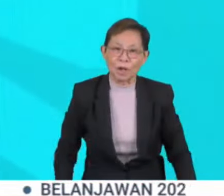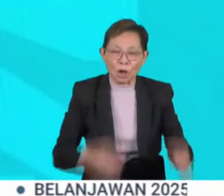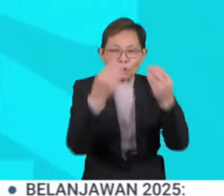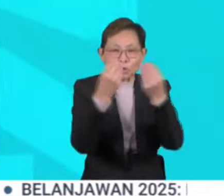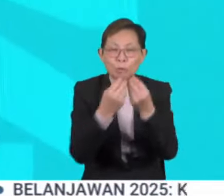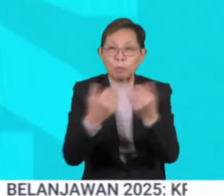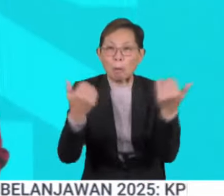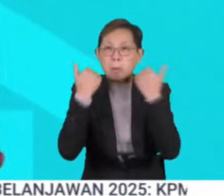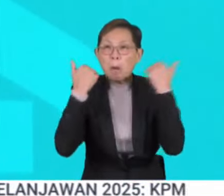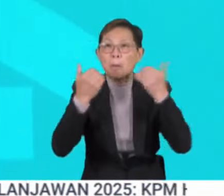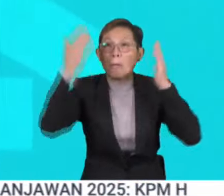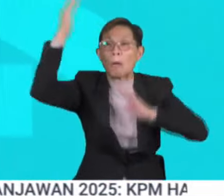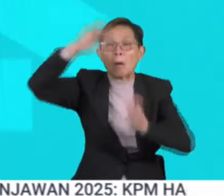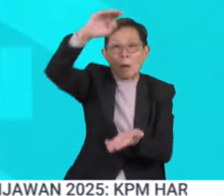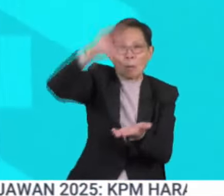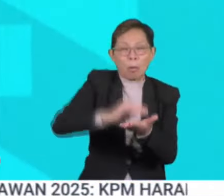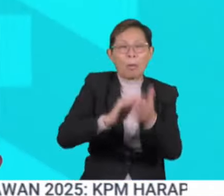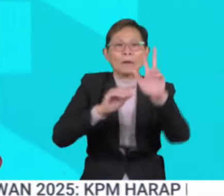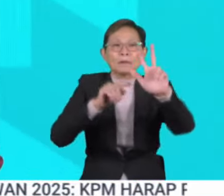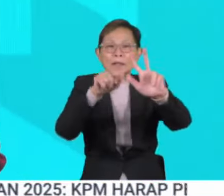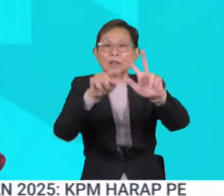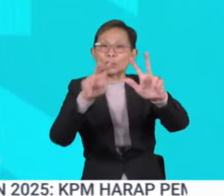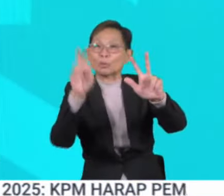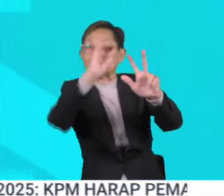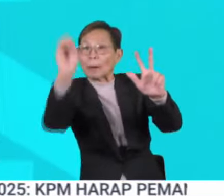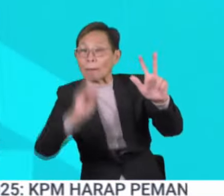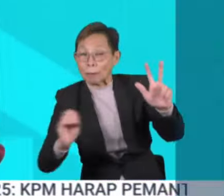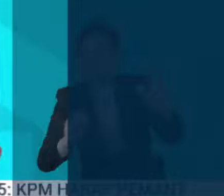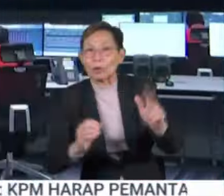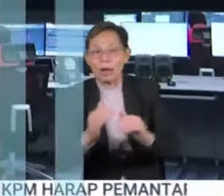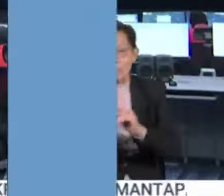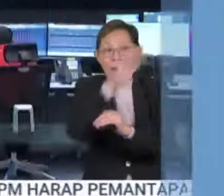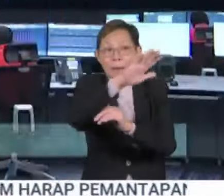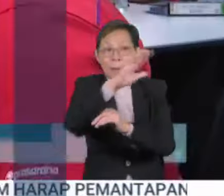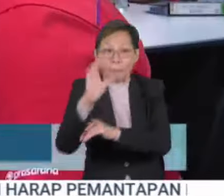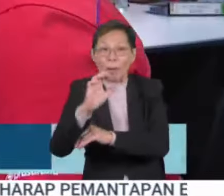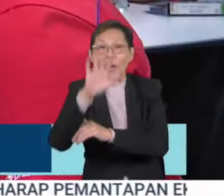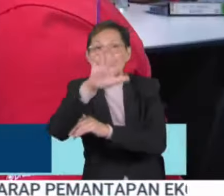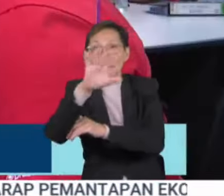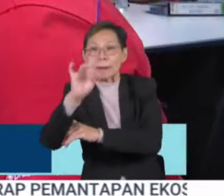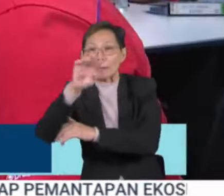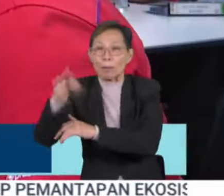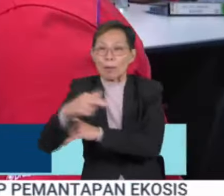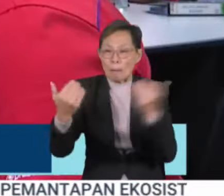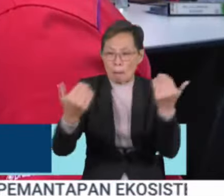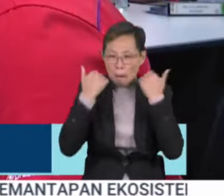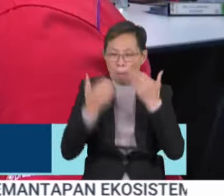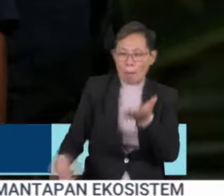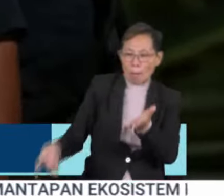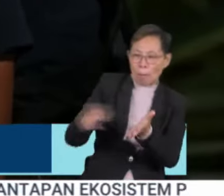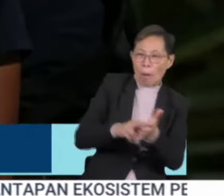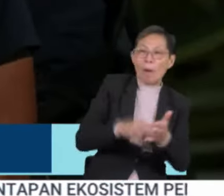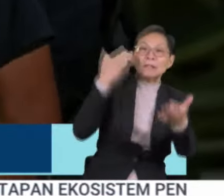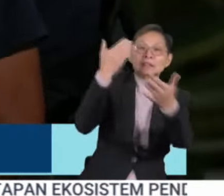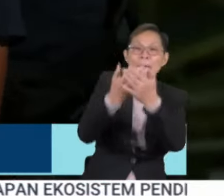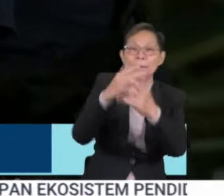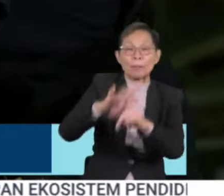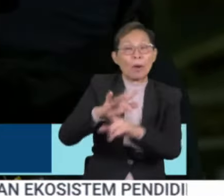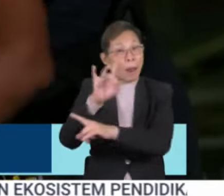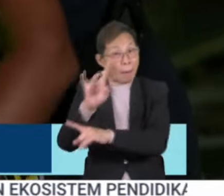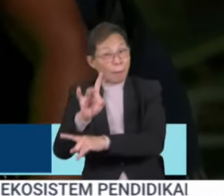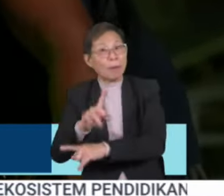Kadar pengangguran di negara ini susut kepada 3.2%. Lebih 558,000 penganggur dicatat setakat Ogos